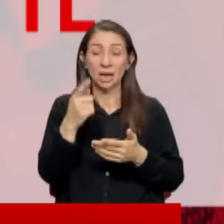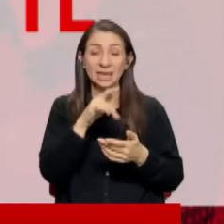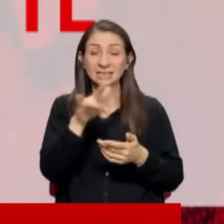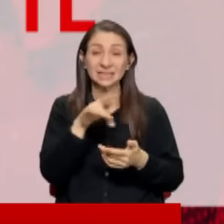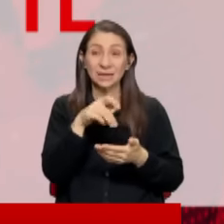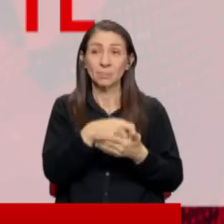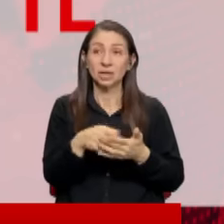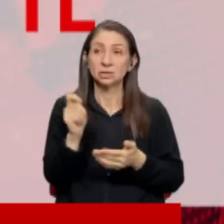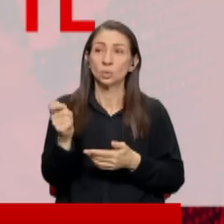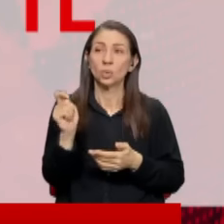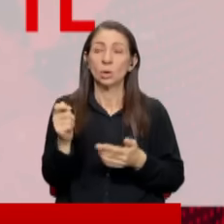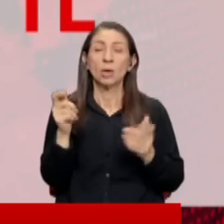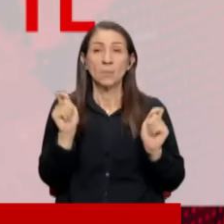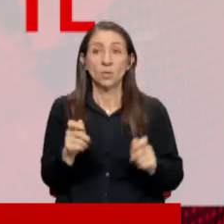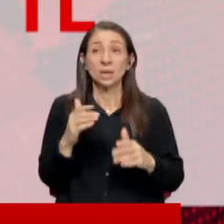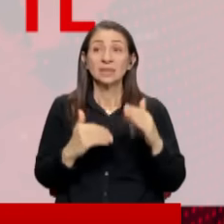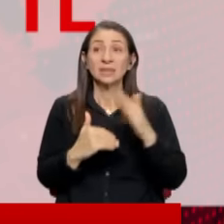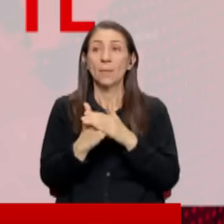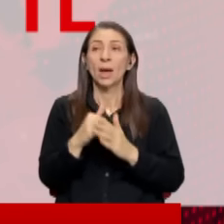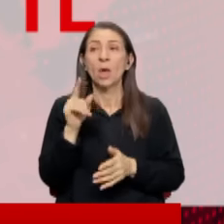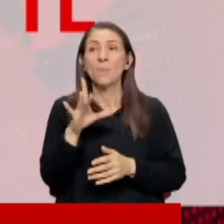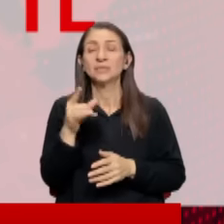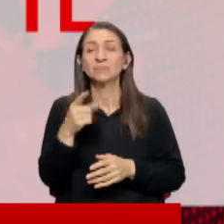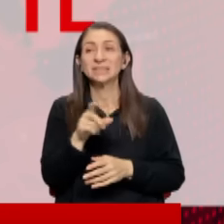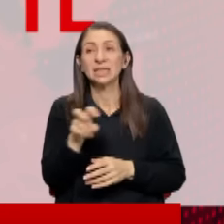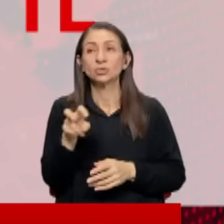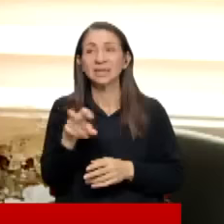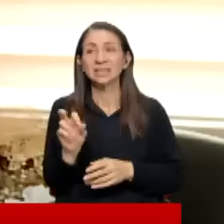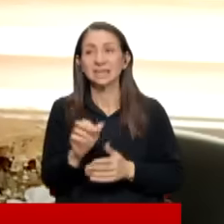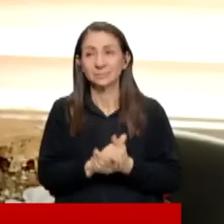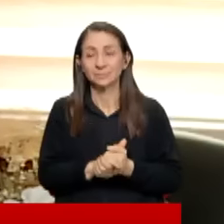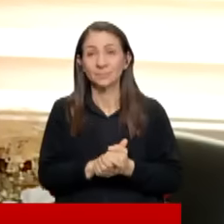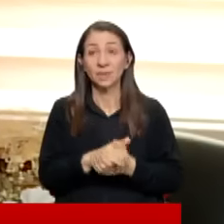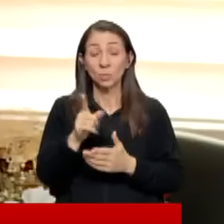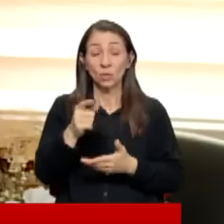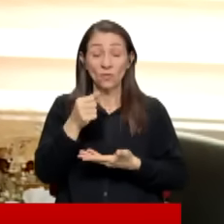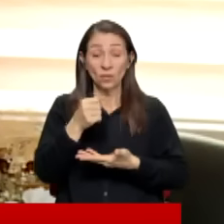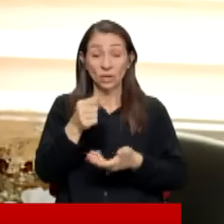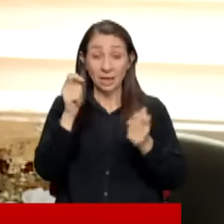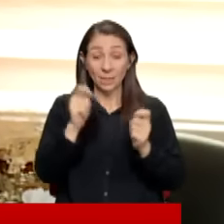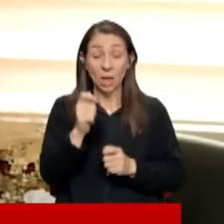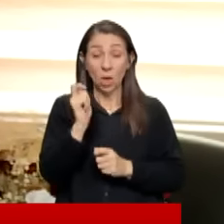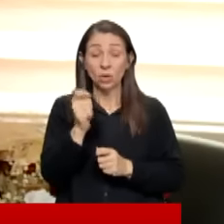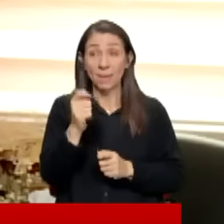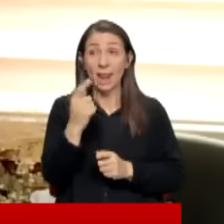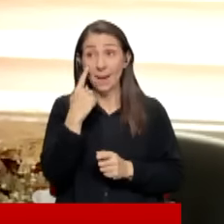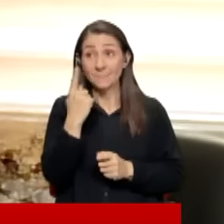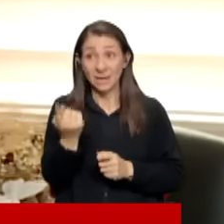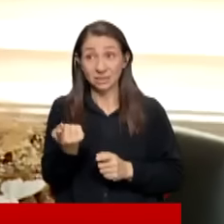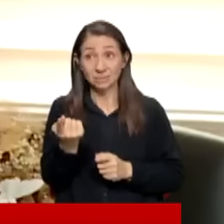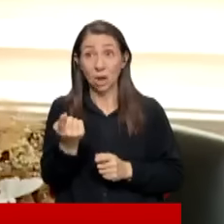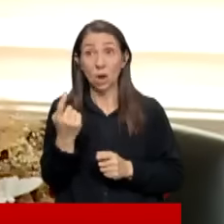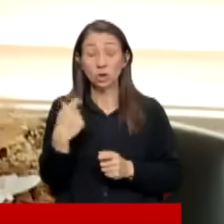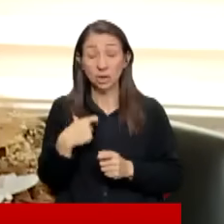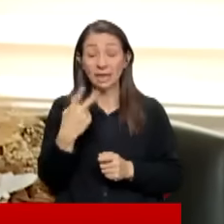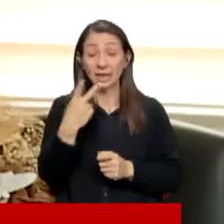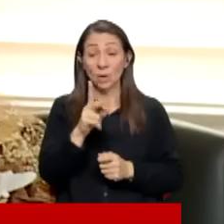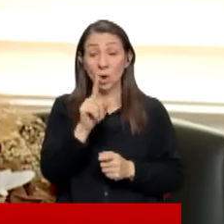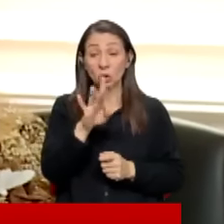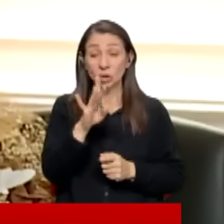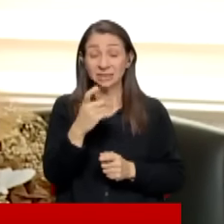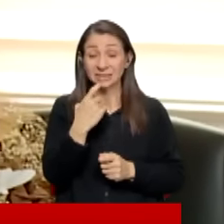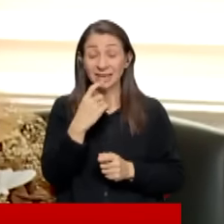işsizlik maaşı bağlanıyor. Tavan 15.880 lira. Bu fondan yapılan ödemelere baktığımızda özellikle